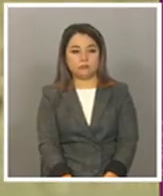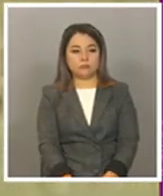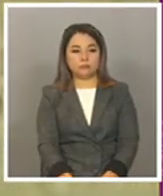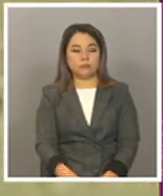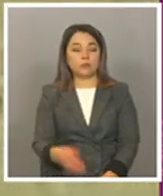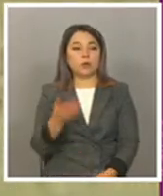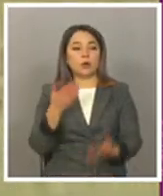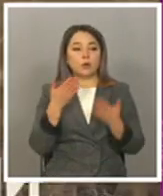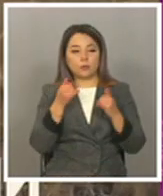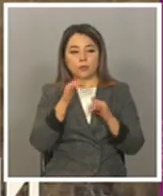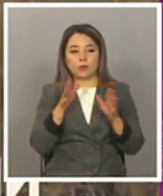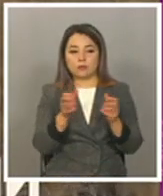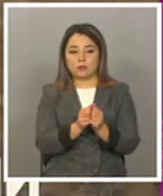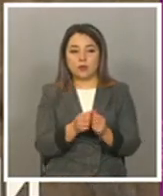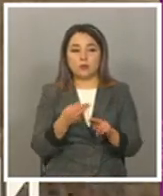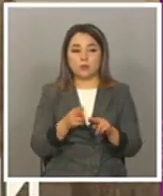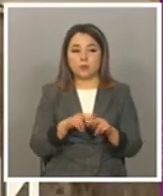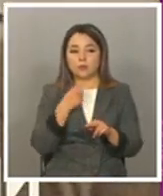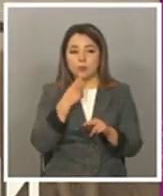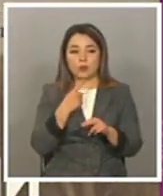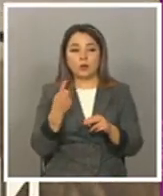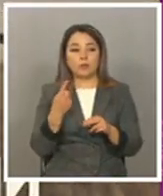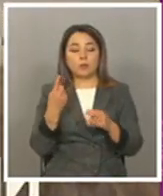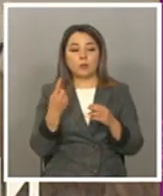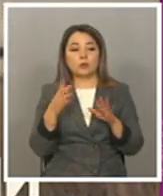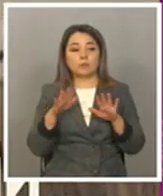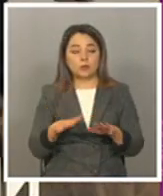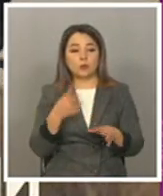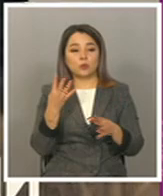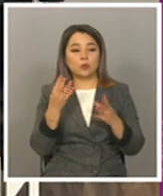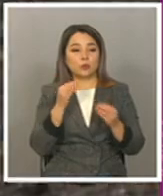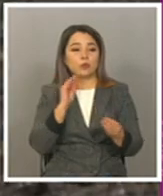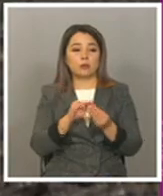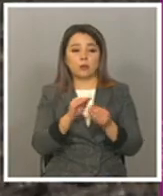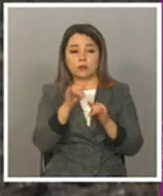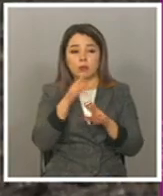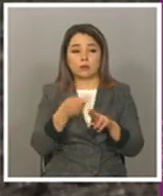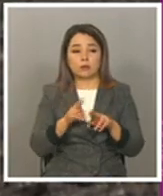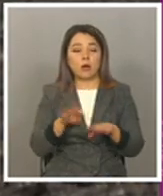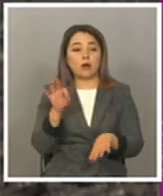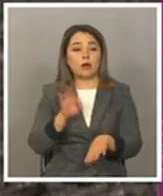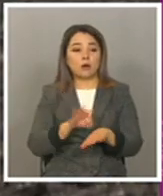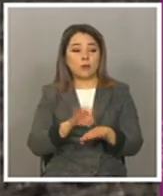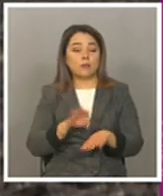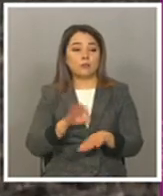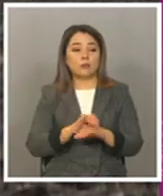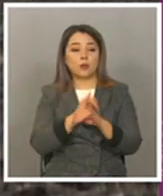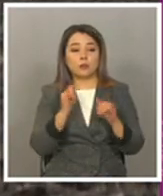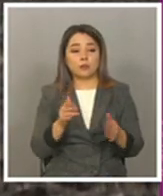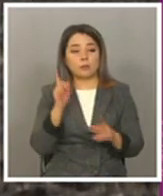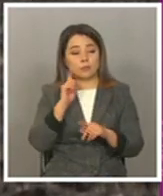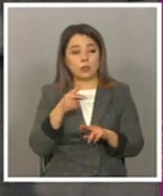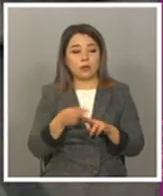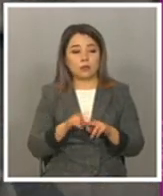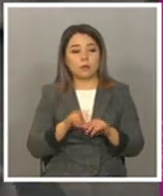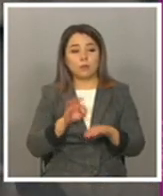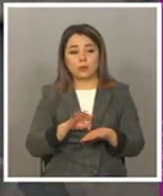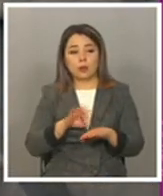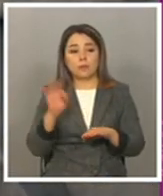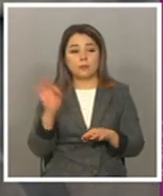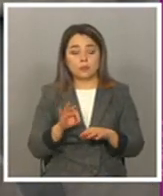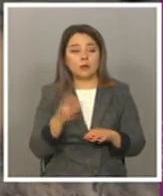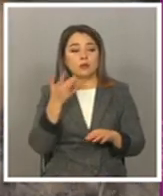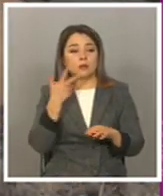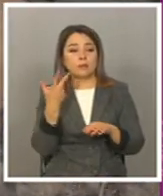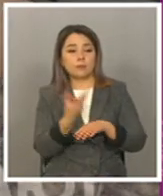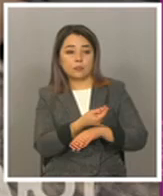Оңайлықпен ұстатпайды. Бір жерде 4 күннен артық тұрақтамайды. Киіктер ауруға көп шалдығатыны белгілі. Сондықтан оларға екпе үнемі